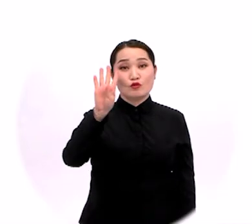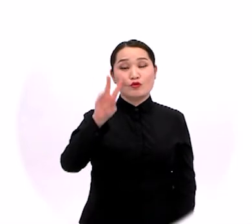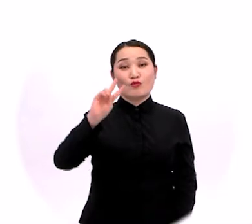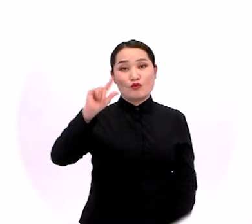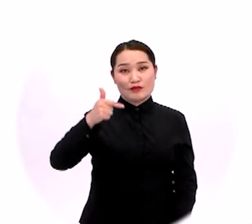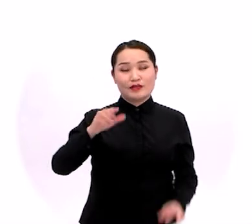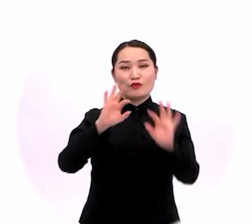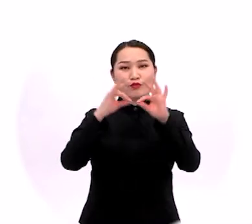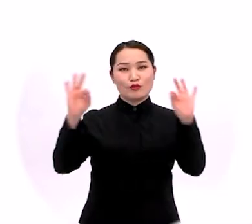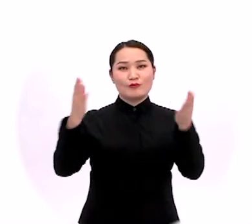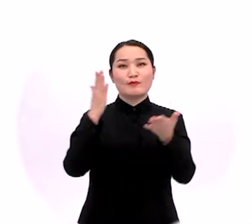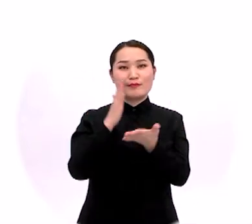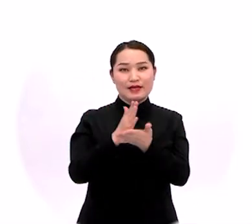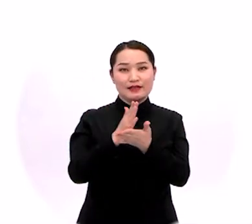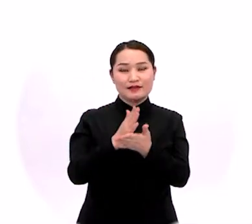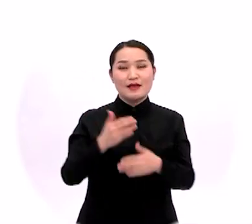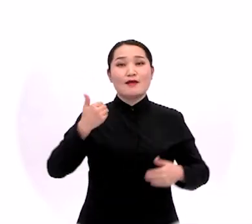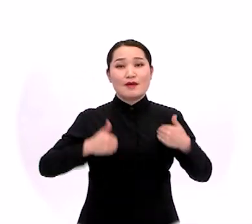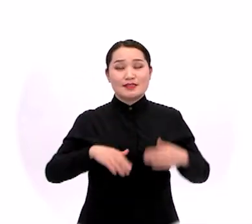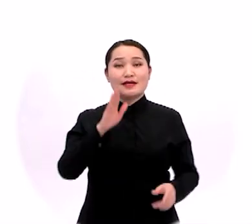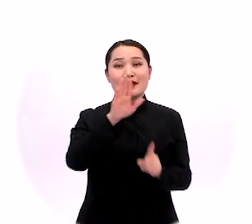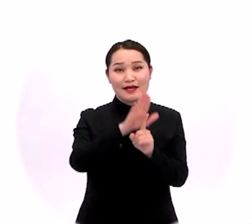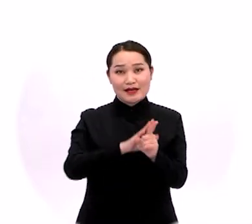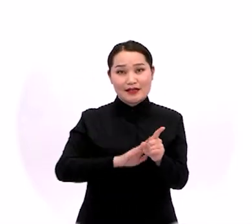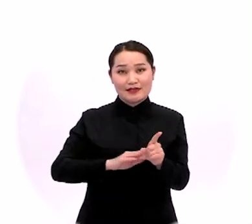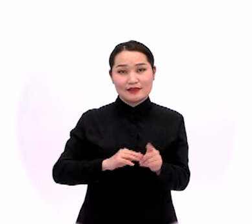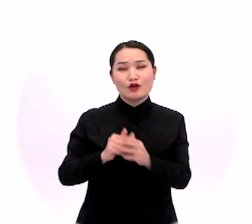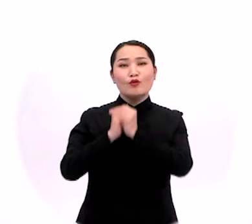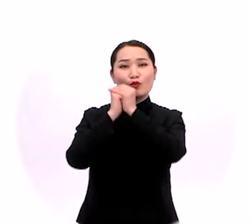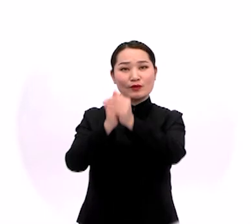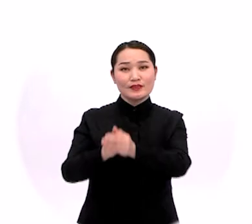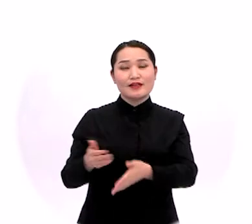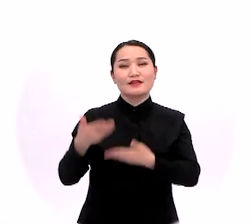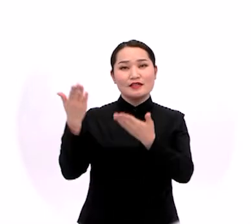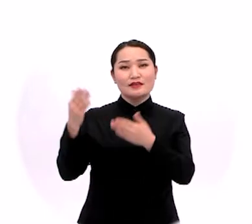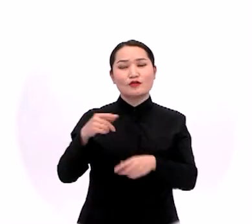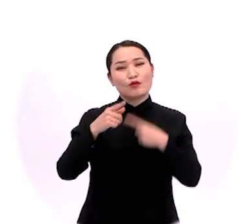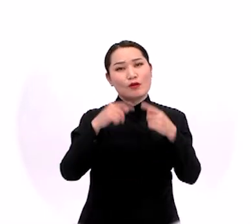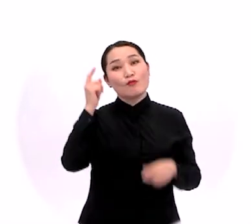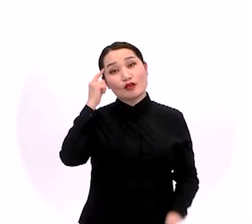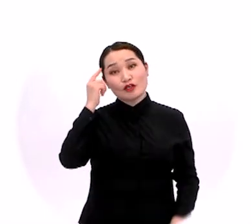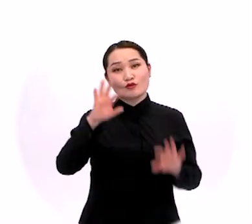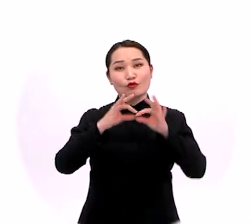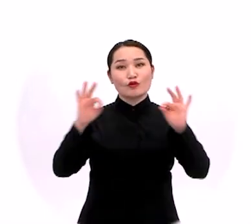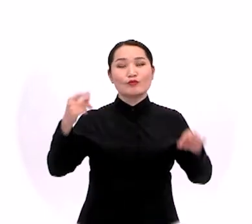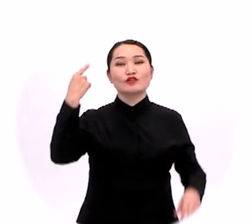байна. Багшигаа хайрлах, хүндлэх, дээдлэх тухай бодоод өгүүлбэр зохиоё.